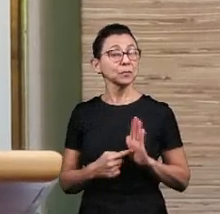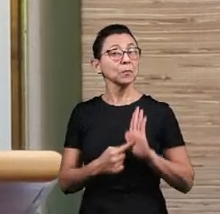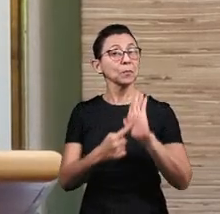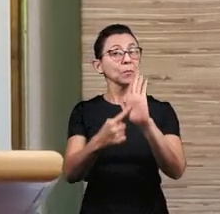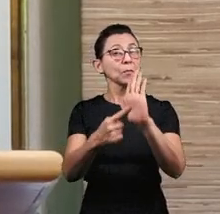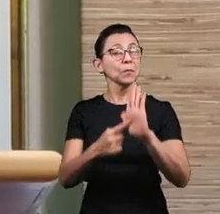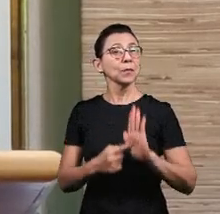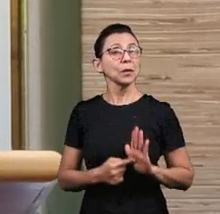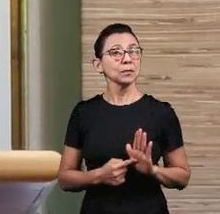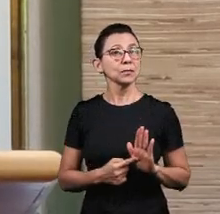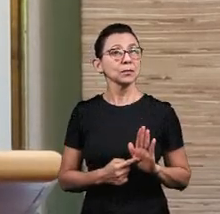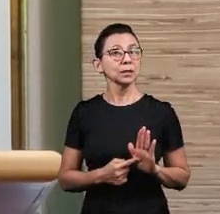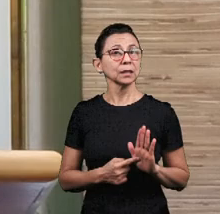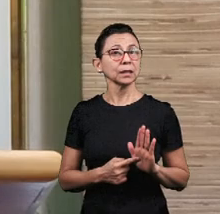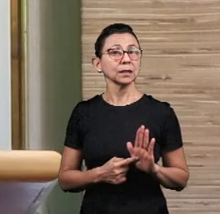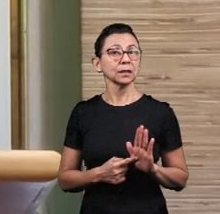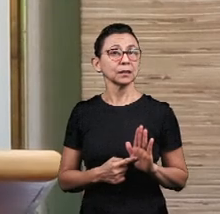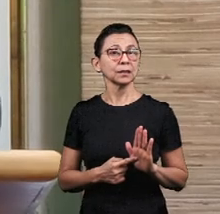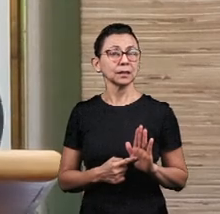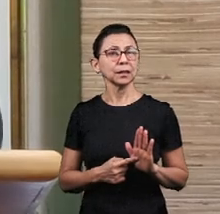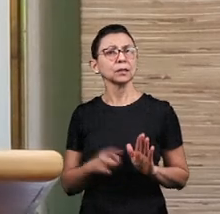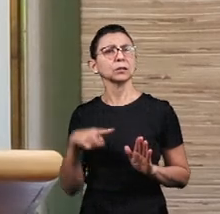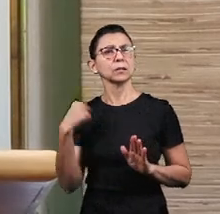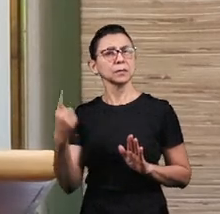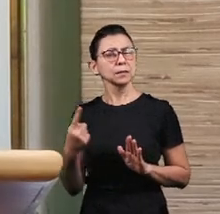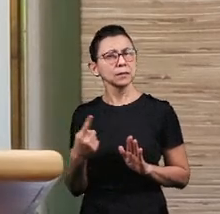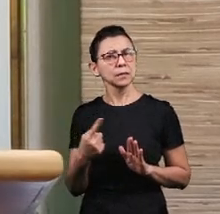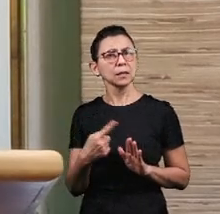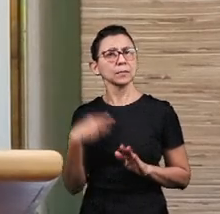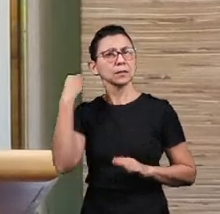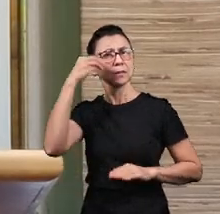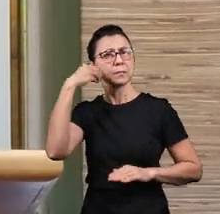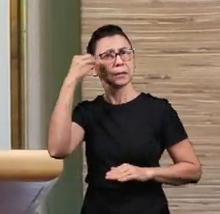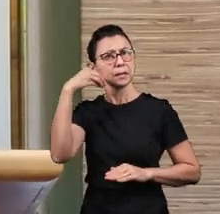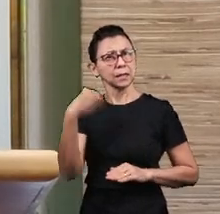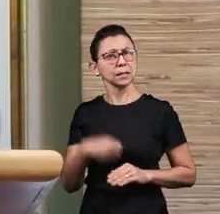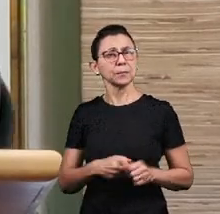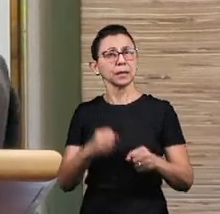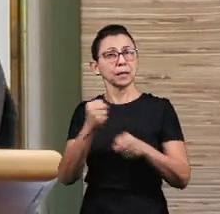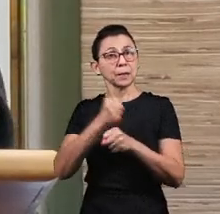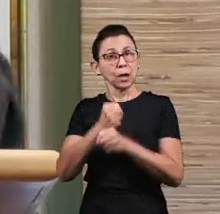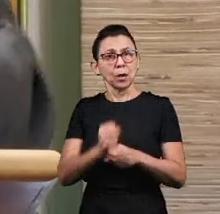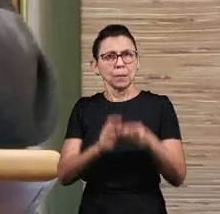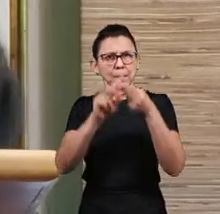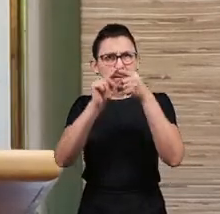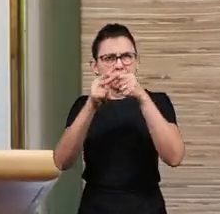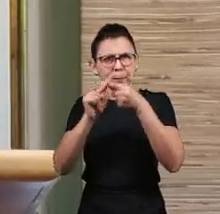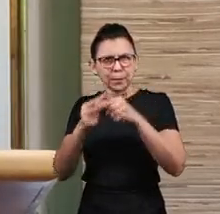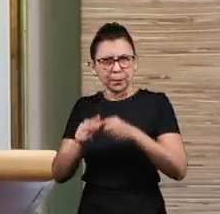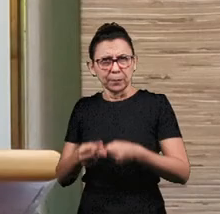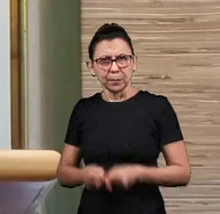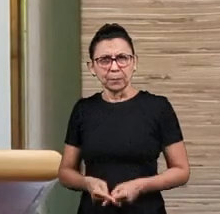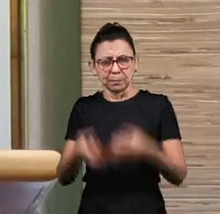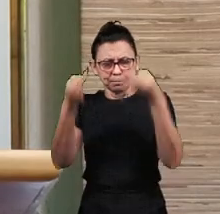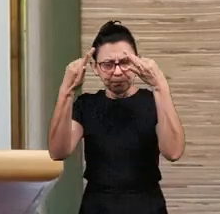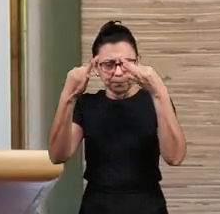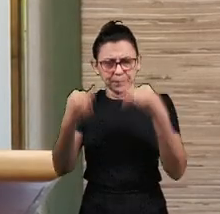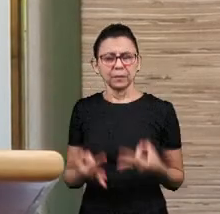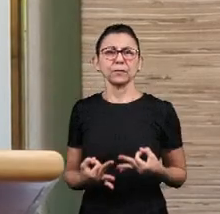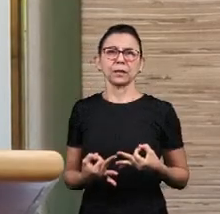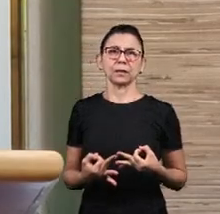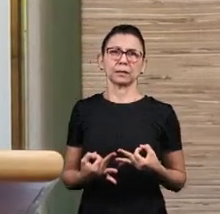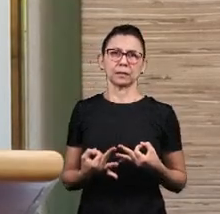œuvre perfectionnée, purifiée, ajustée, parce que c'est de cette manière, ceux qui ne